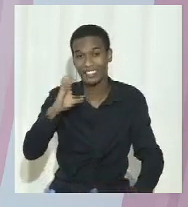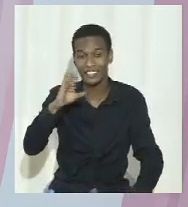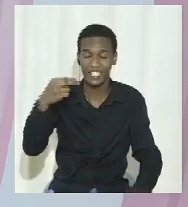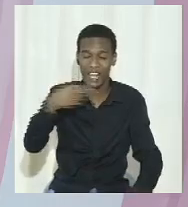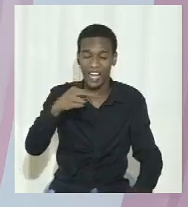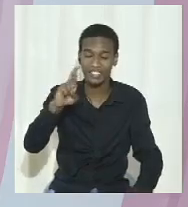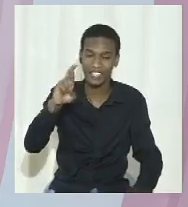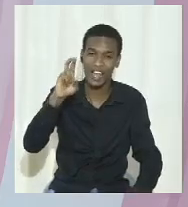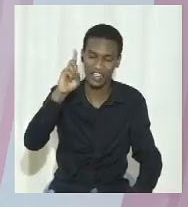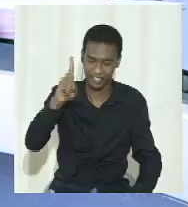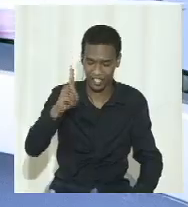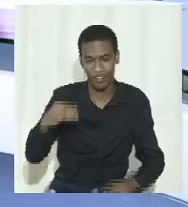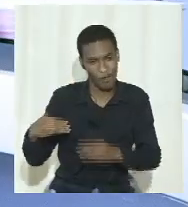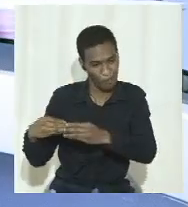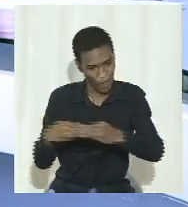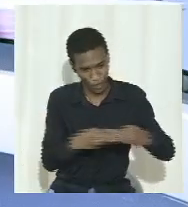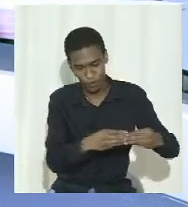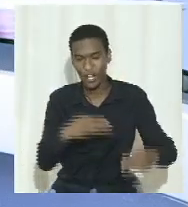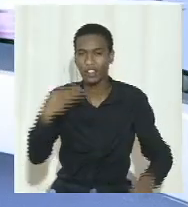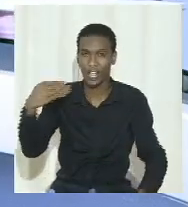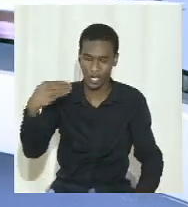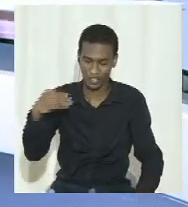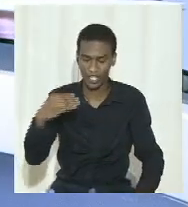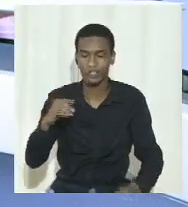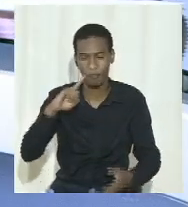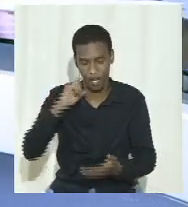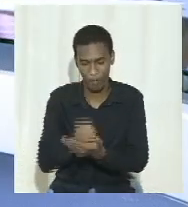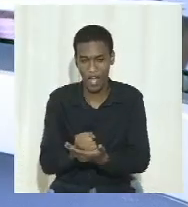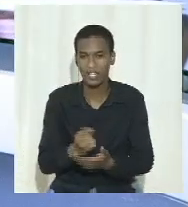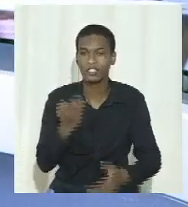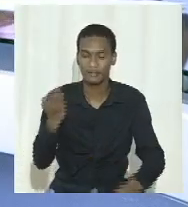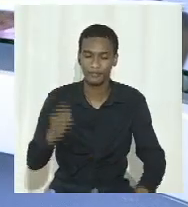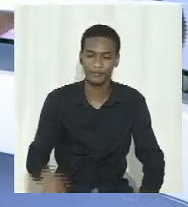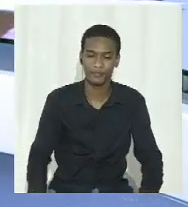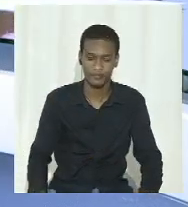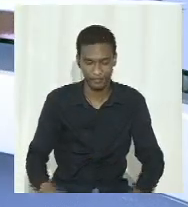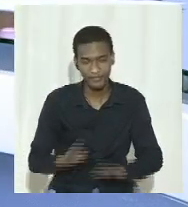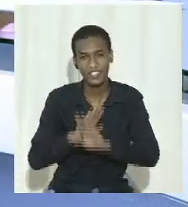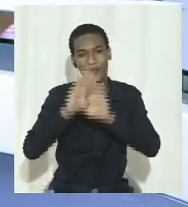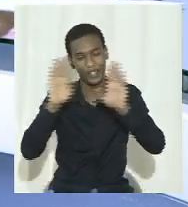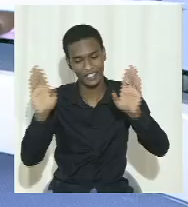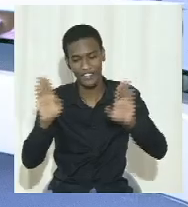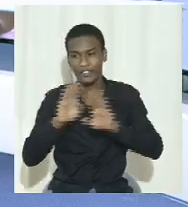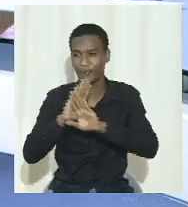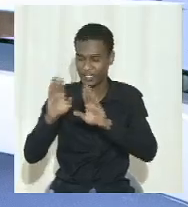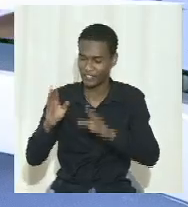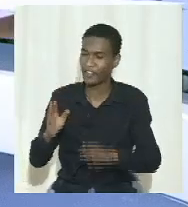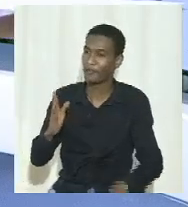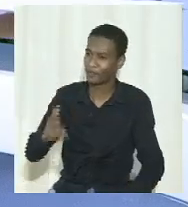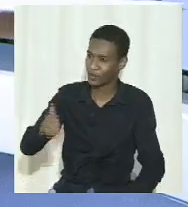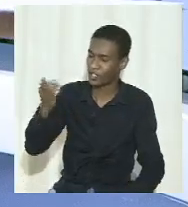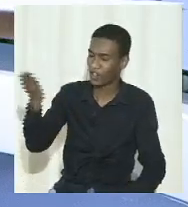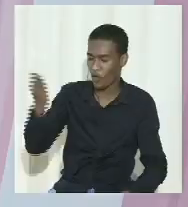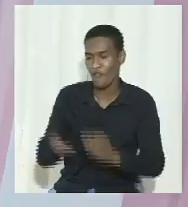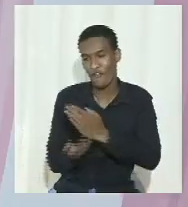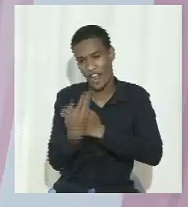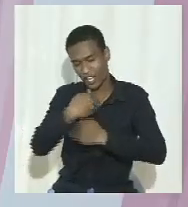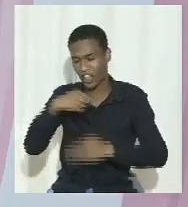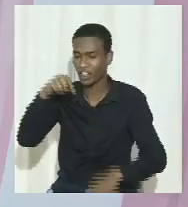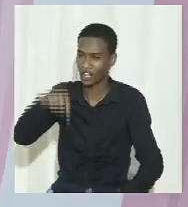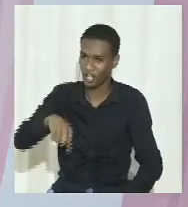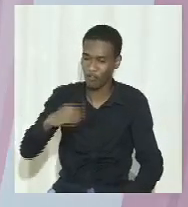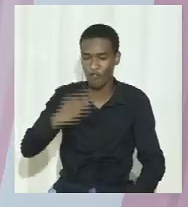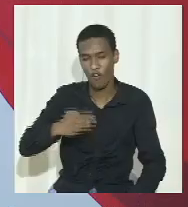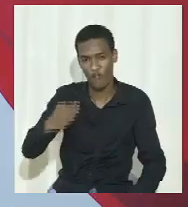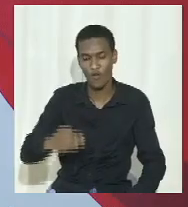a antotantaratasy voalaza teo mazavy izay sorny ianao doktera ny vahiny tato anatin'ny